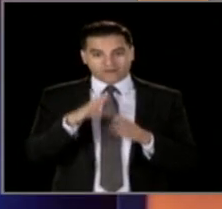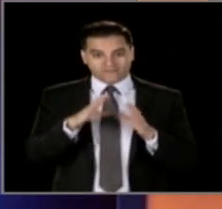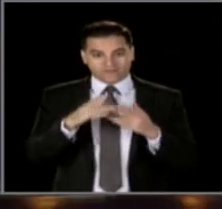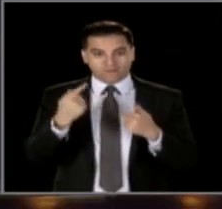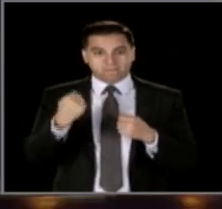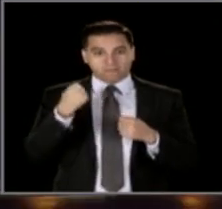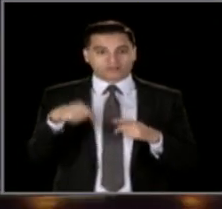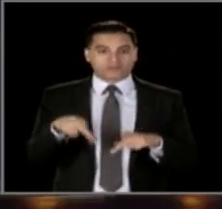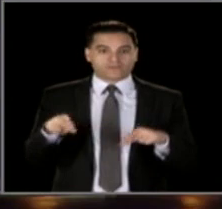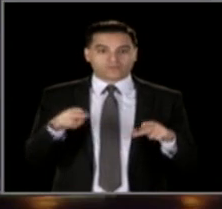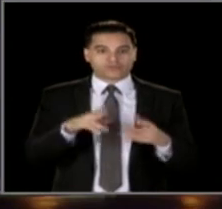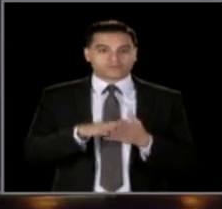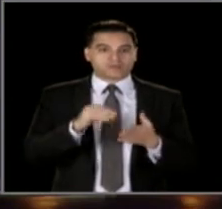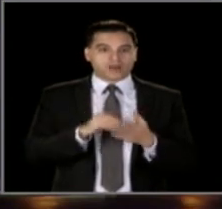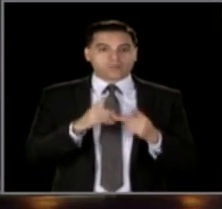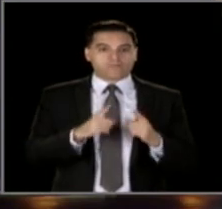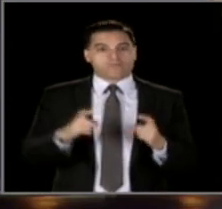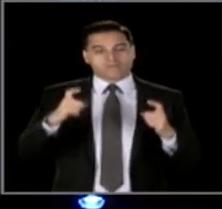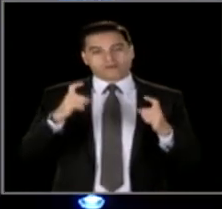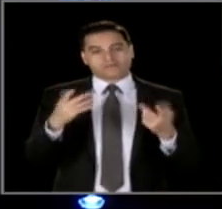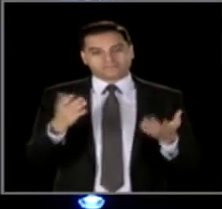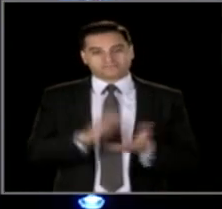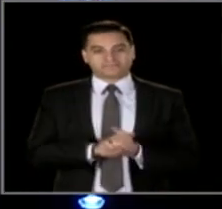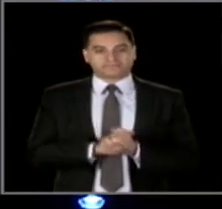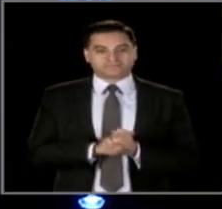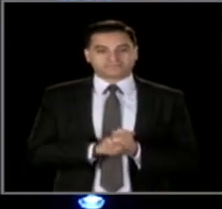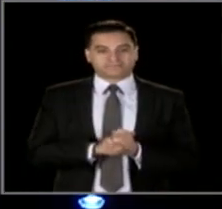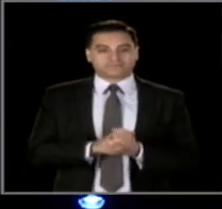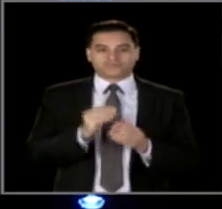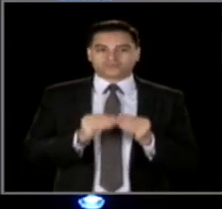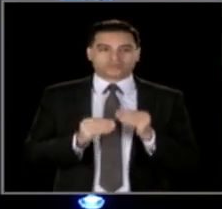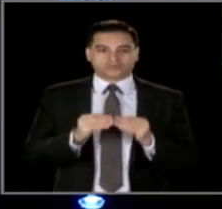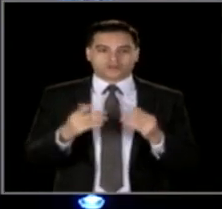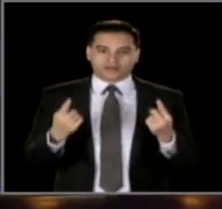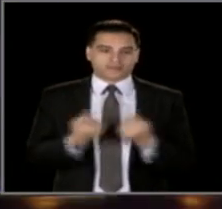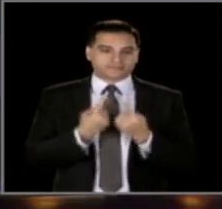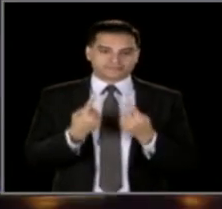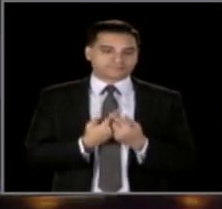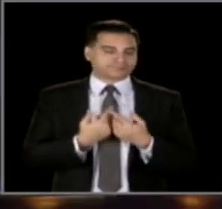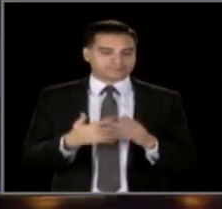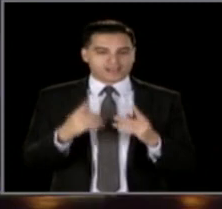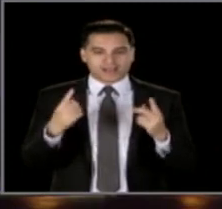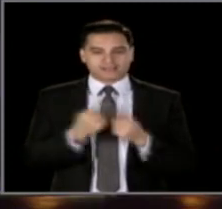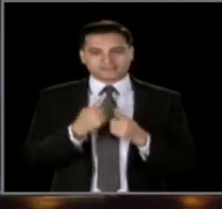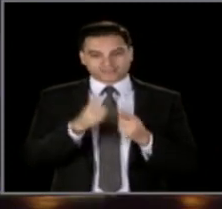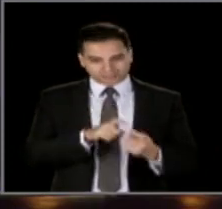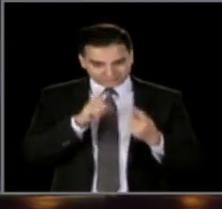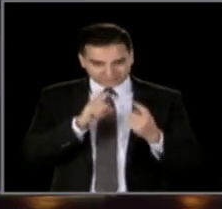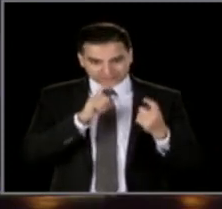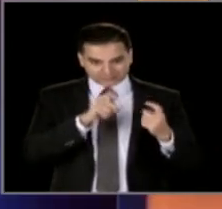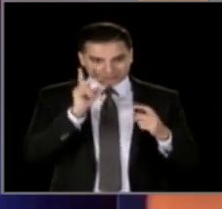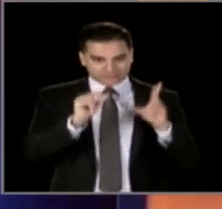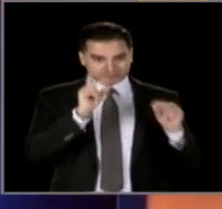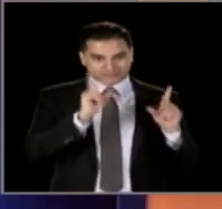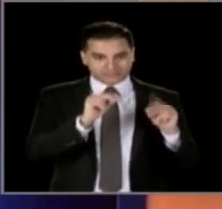لبطل الموسم ده من أول مباراة. عندناش مشكلة كنا نلعب بأي حد في البطولة. ما بالظبط كده، فأنت لعبت مع حد